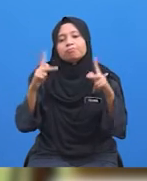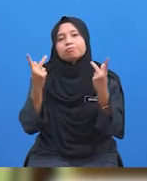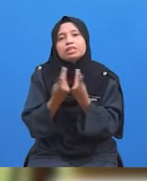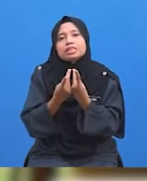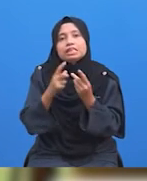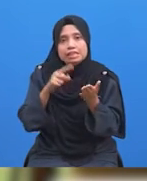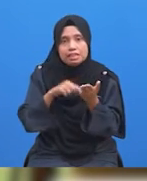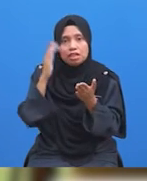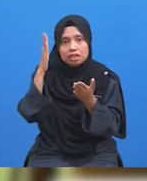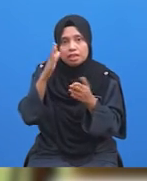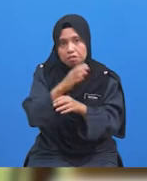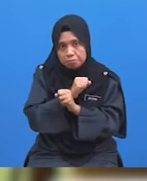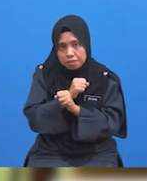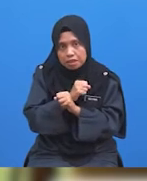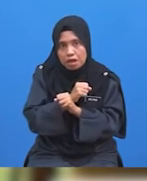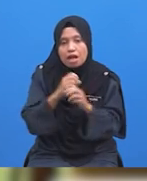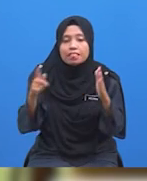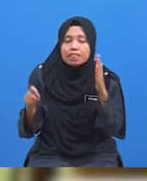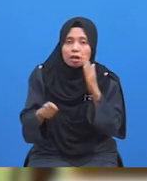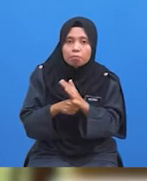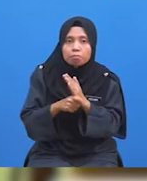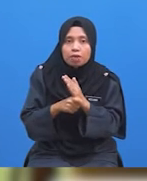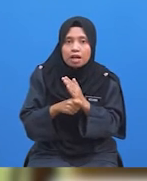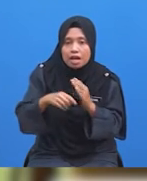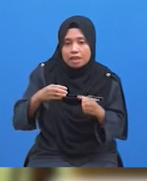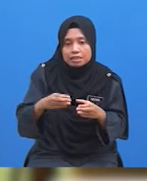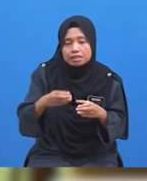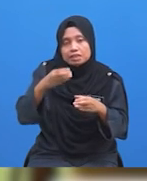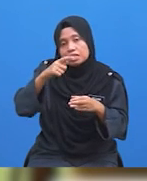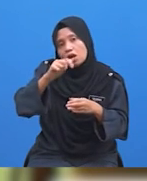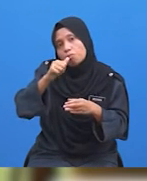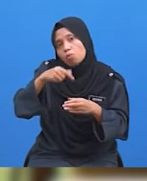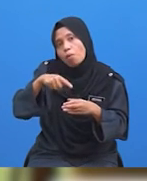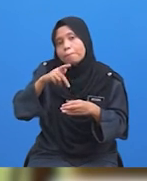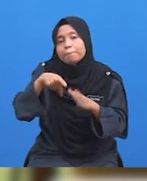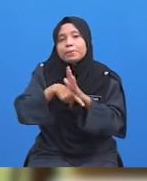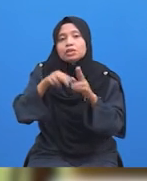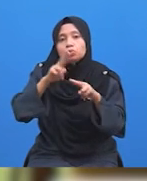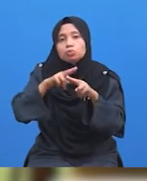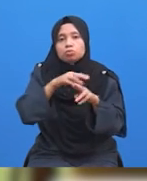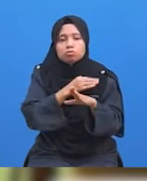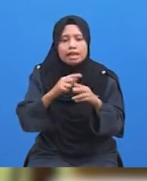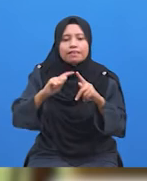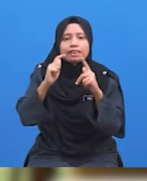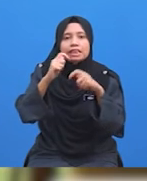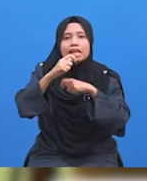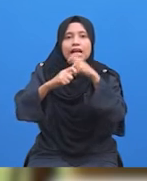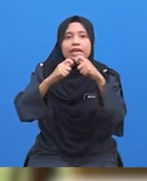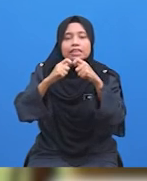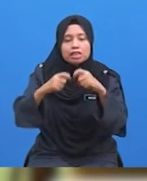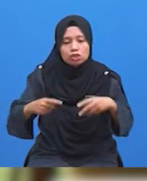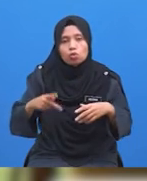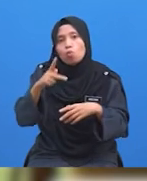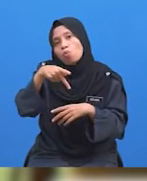keadaan ini akan dapat menambahkan tabungan penduduk dan seterusnya meningkatkan kualiti hidup